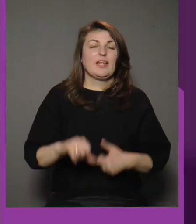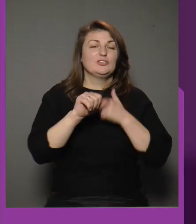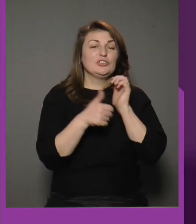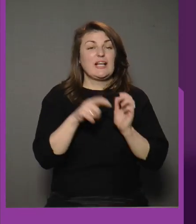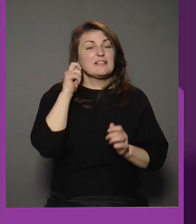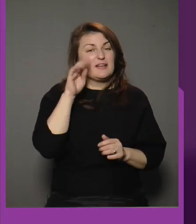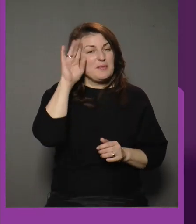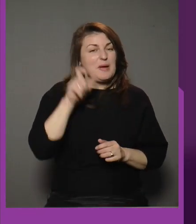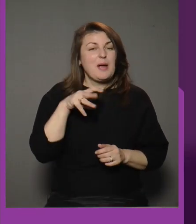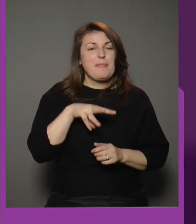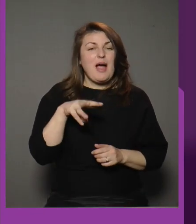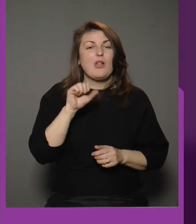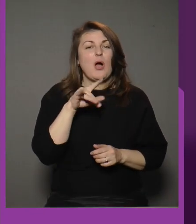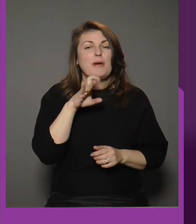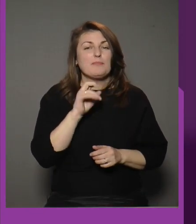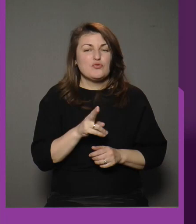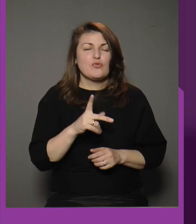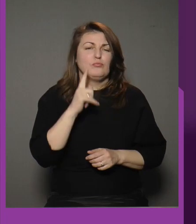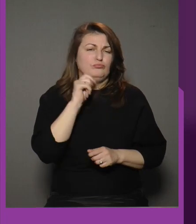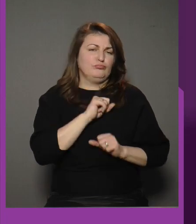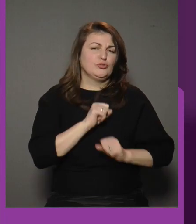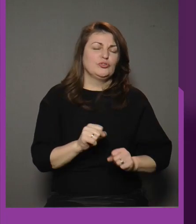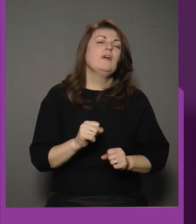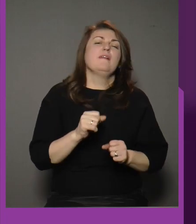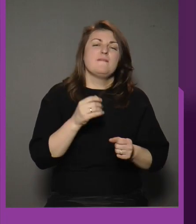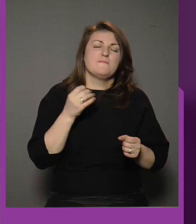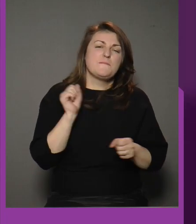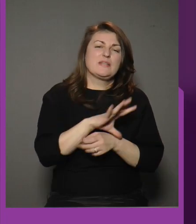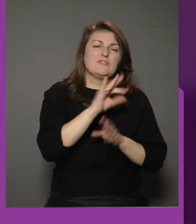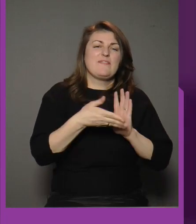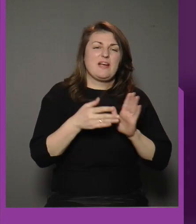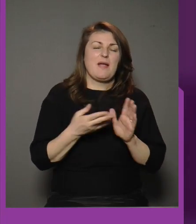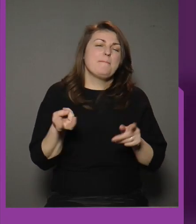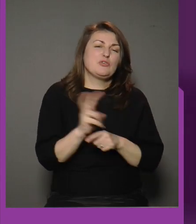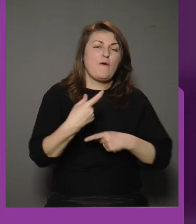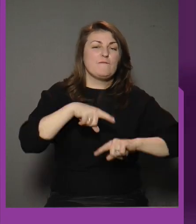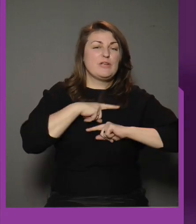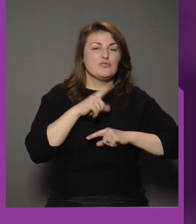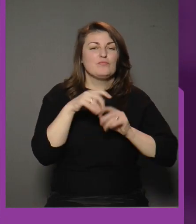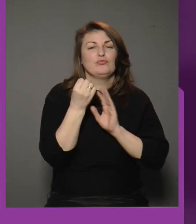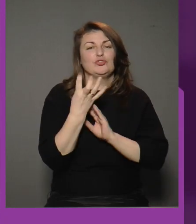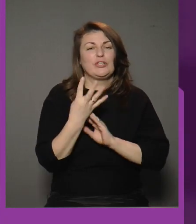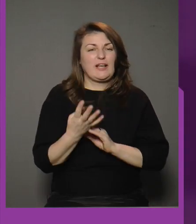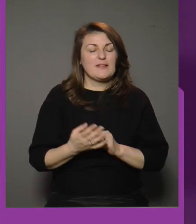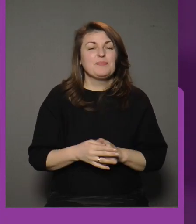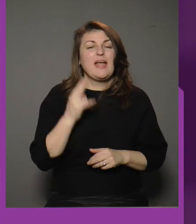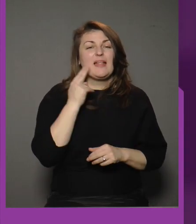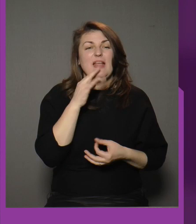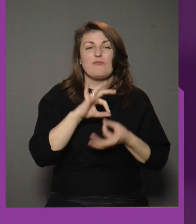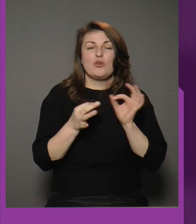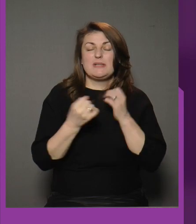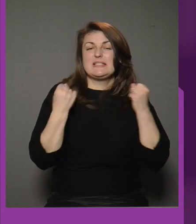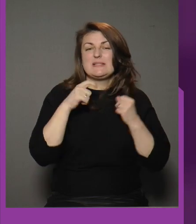16-річний Михайло Абрамчук мужньо витримав всі виклики та прийшов до фінішу 14-м. Дефлімпійський